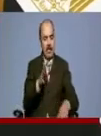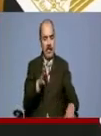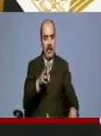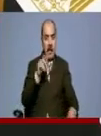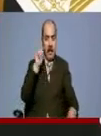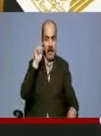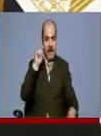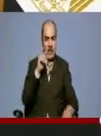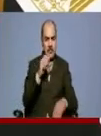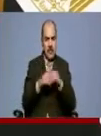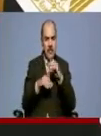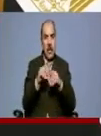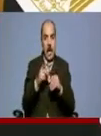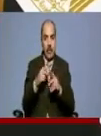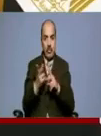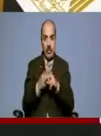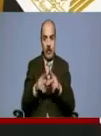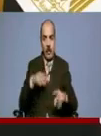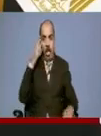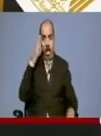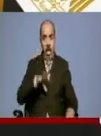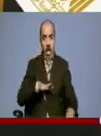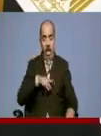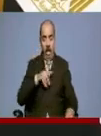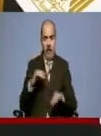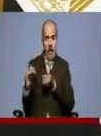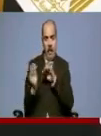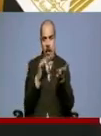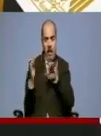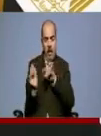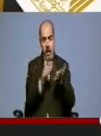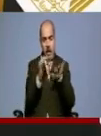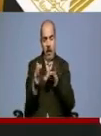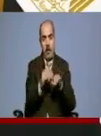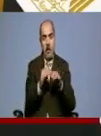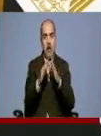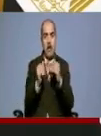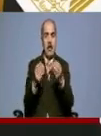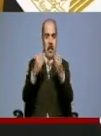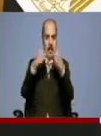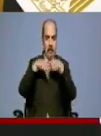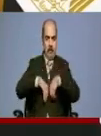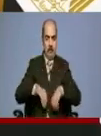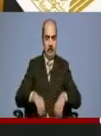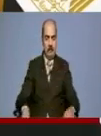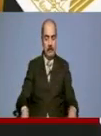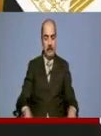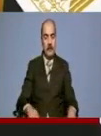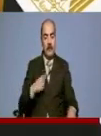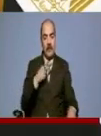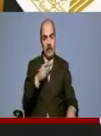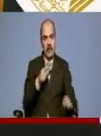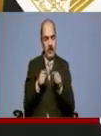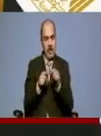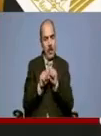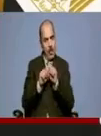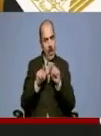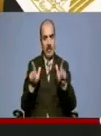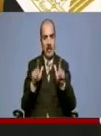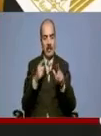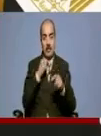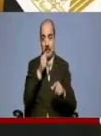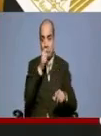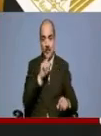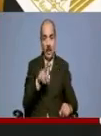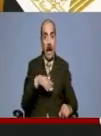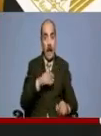اثنين حامله الطائرات من امريكا موجودين في البحر المتوسط هل اسرائيل ما عندهاش قوات دفاع لا عندها عندها قوات كتيره